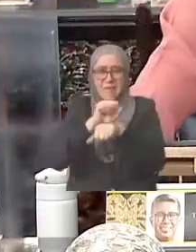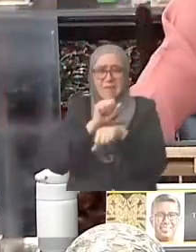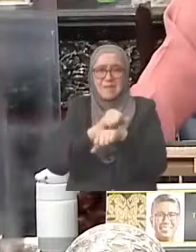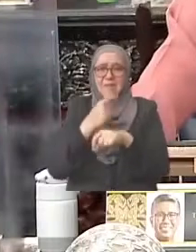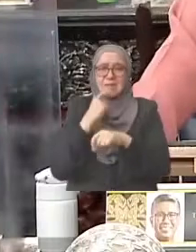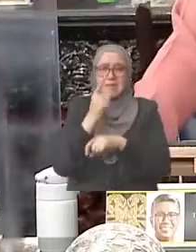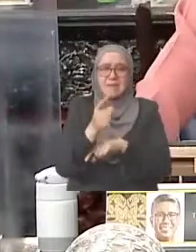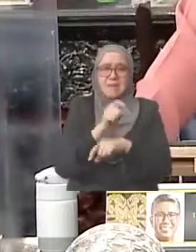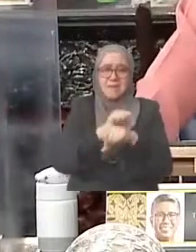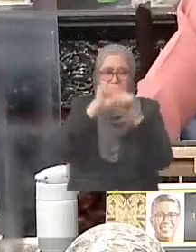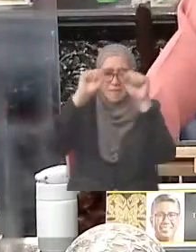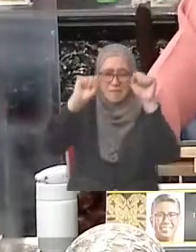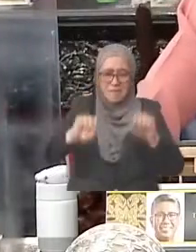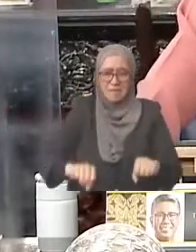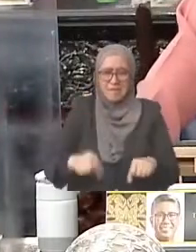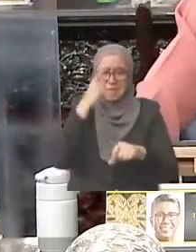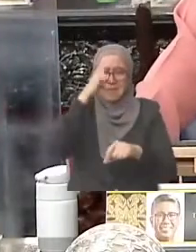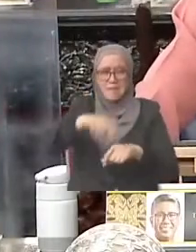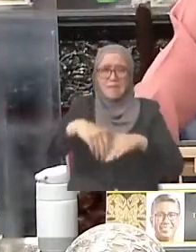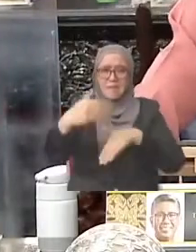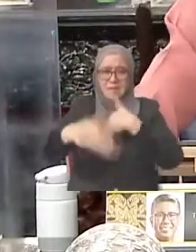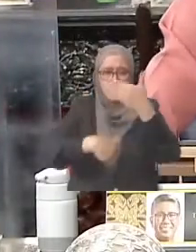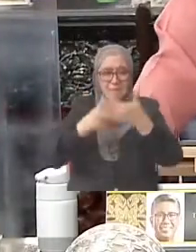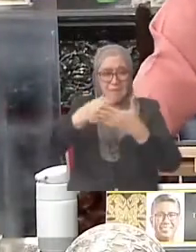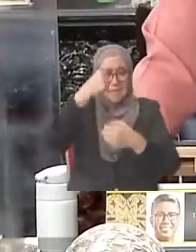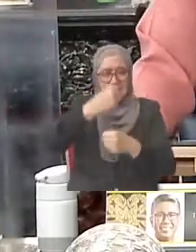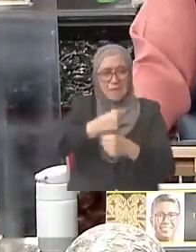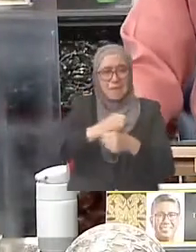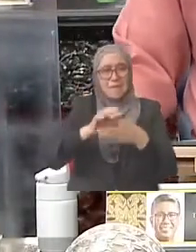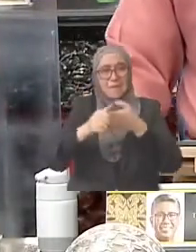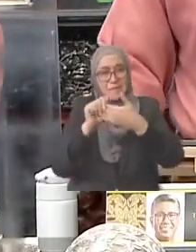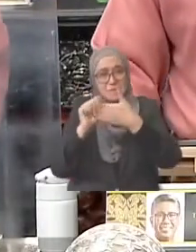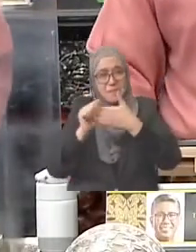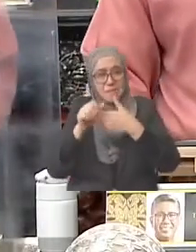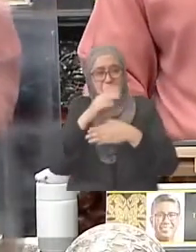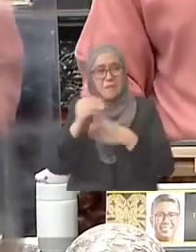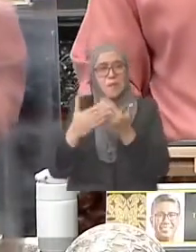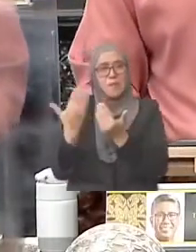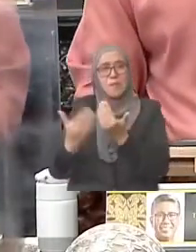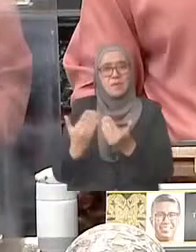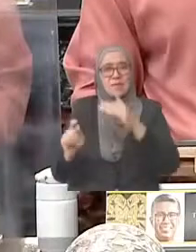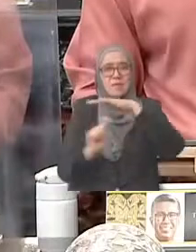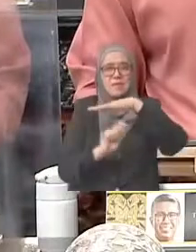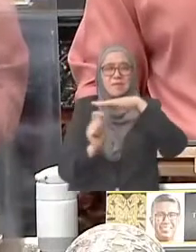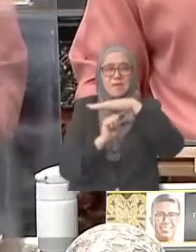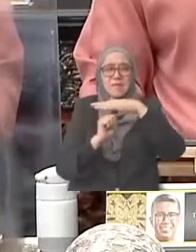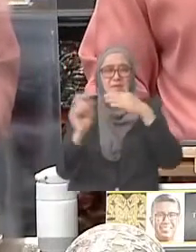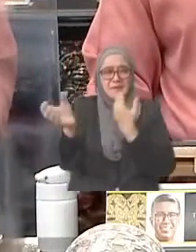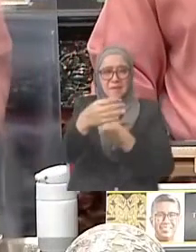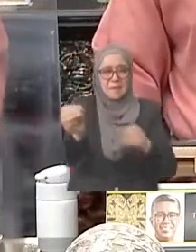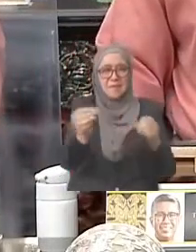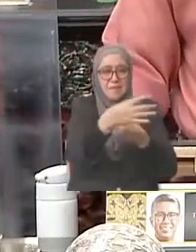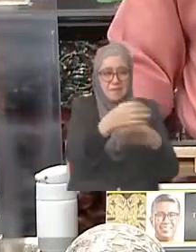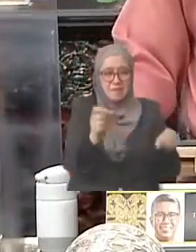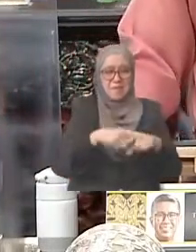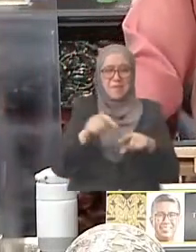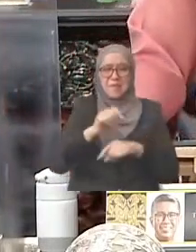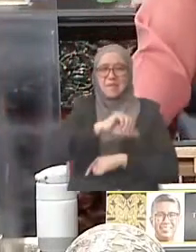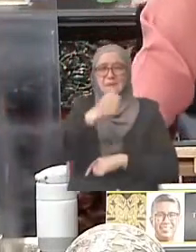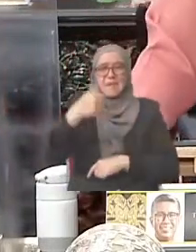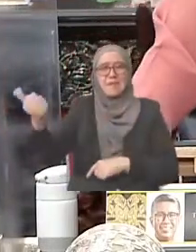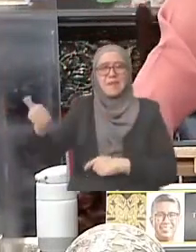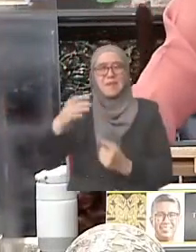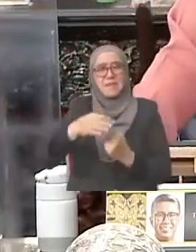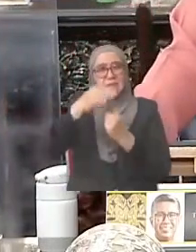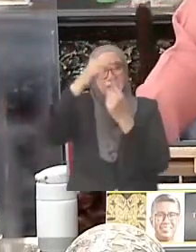pengaturan kerja fleksibel serta menyediakan kemudahan tas KD pejabat untuk itu selain Steve Cukai kerajaan turut akan